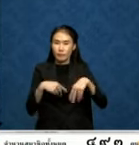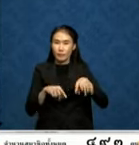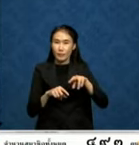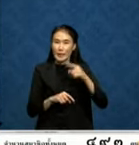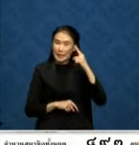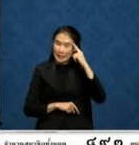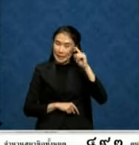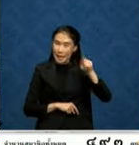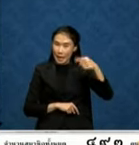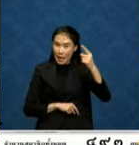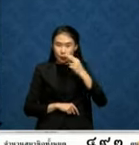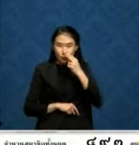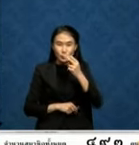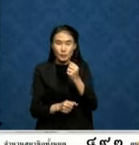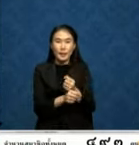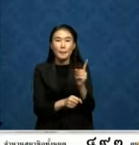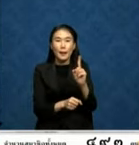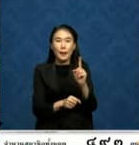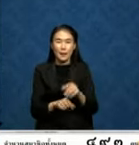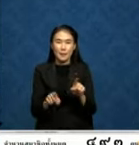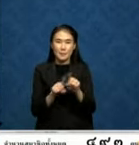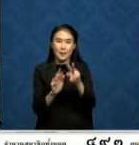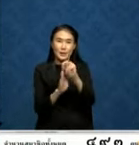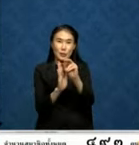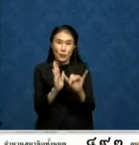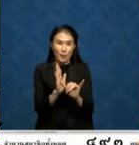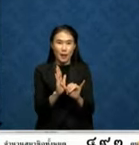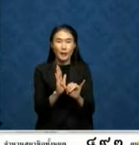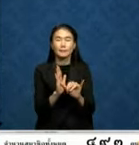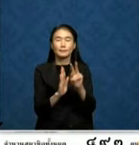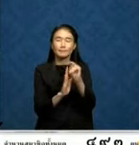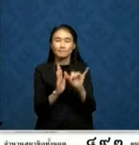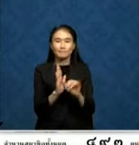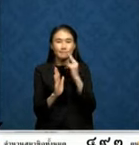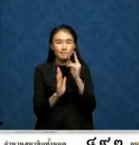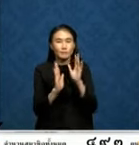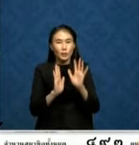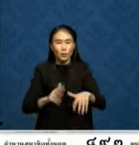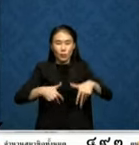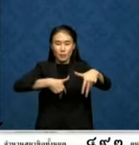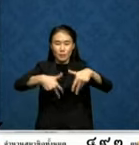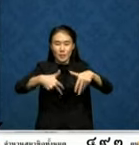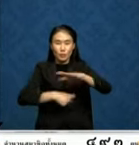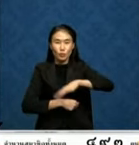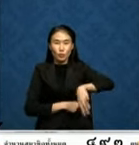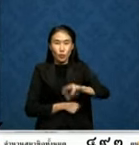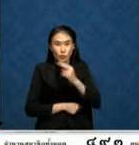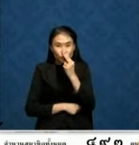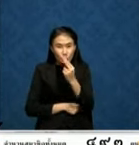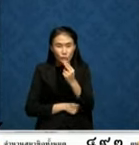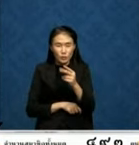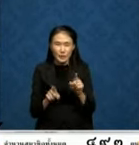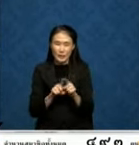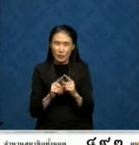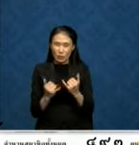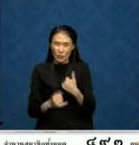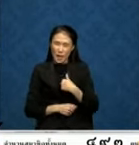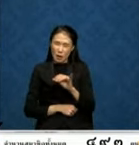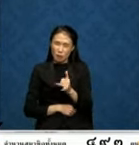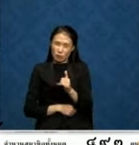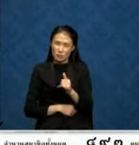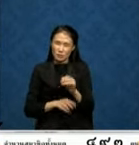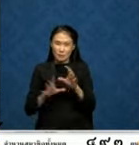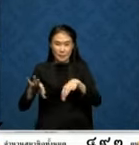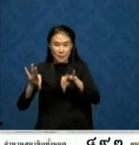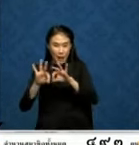ก็คือเรื่องของการทํานโยบายโดยภาพรวมที่จะให้ประชาชนเห็นซึ่งผมไม่แน่ใจว่าอะไรสำคัญกว่ากันนะครับระ